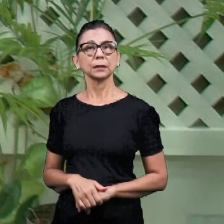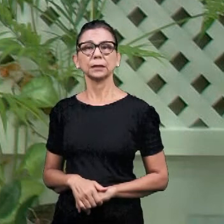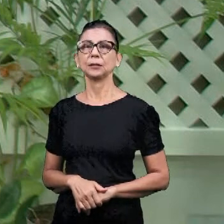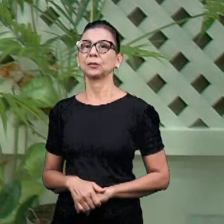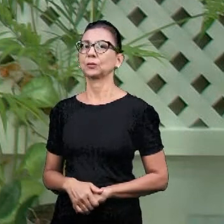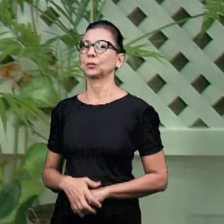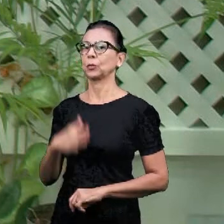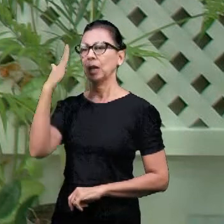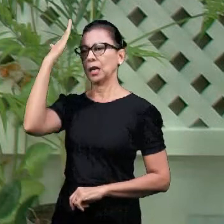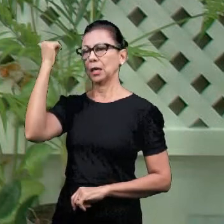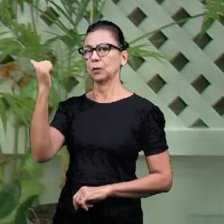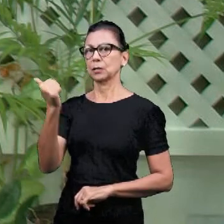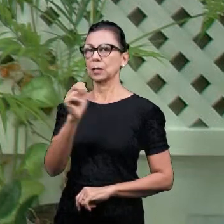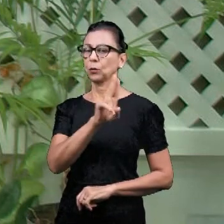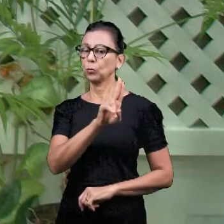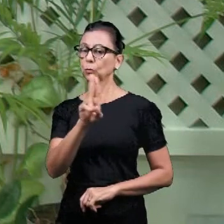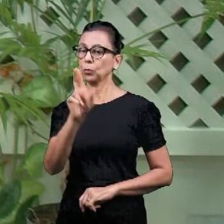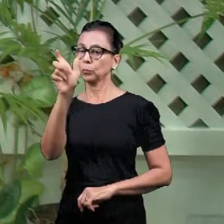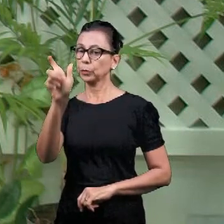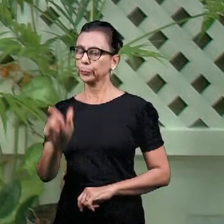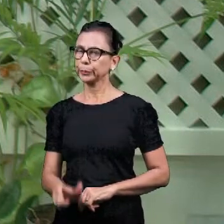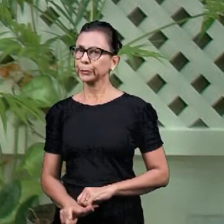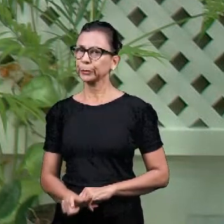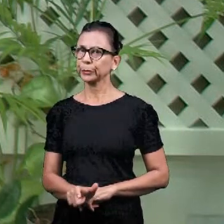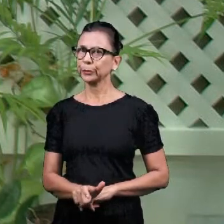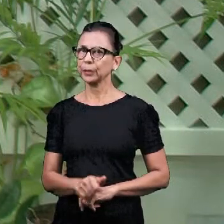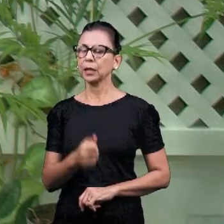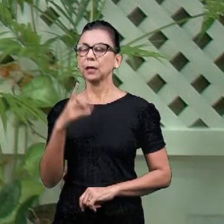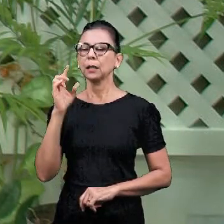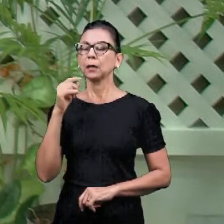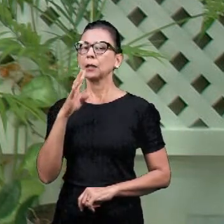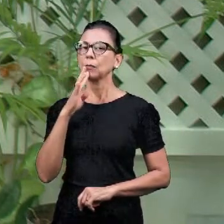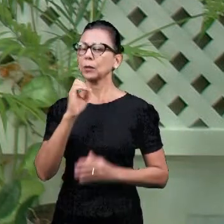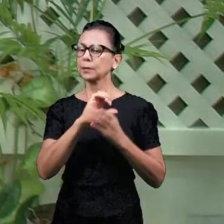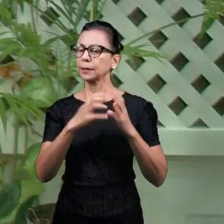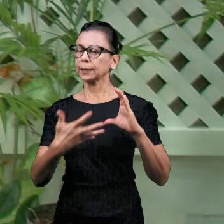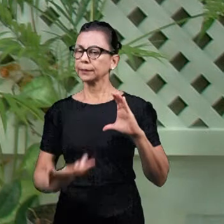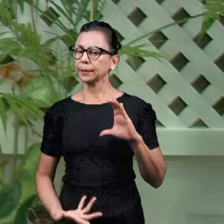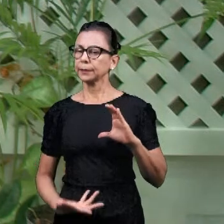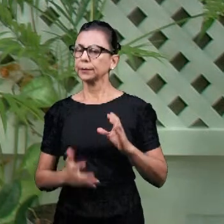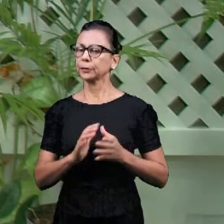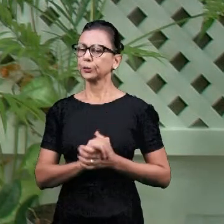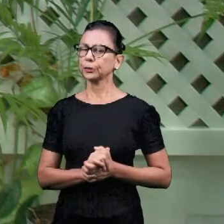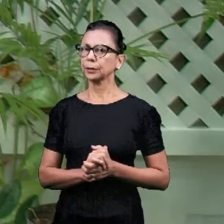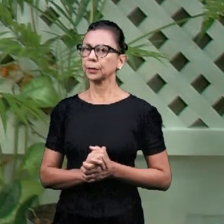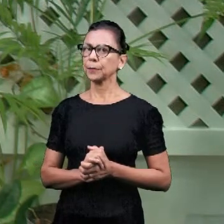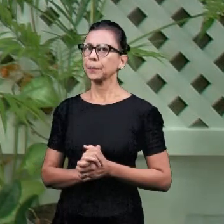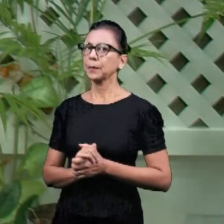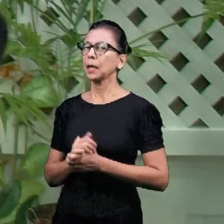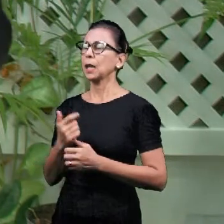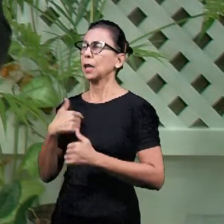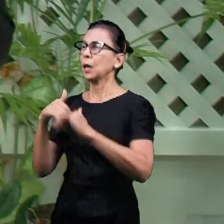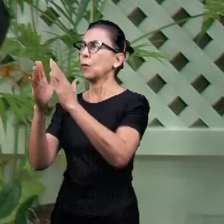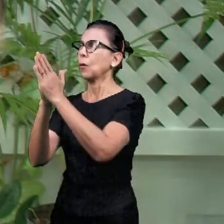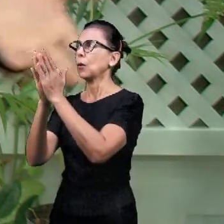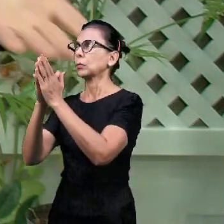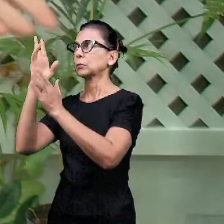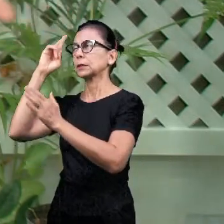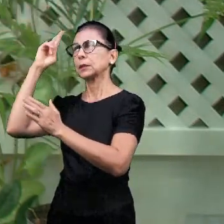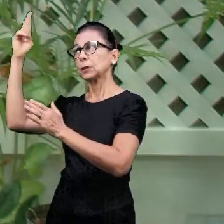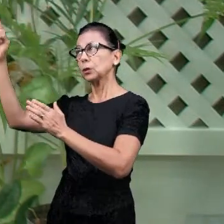nom de la personne, je sais pourquoi elle est comme ça. Je vais au pied du Seigneur. Seigneur, cette personne est dans cette situation.